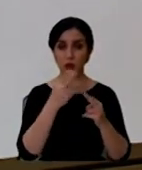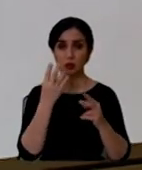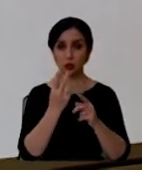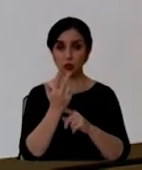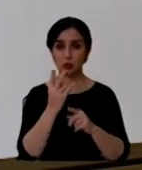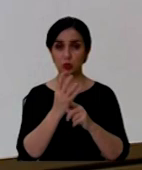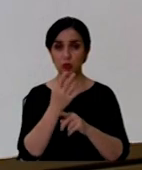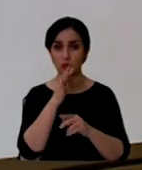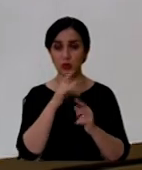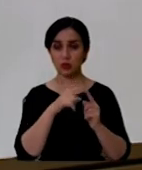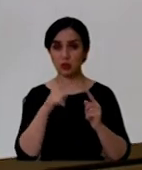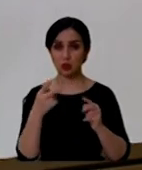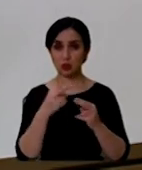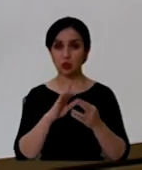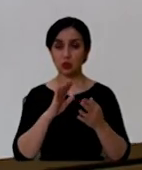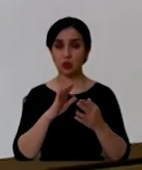бərdə